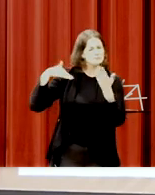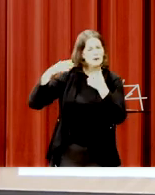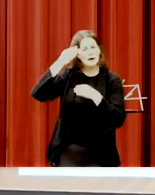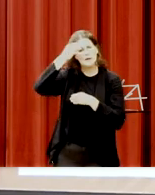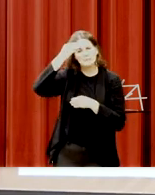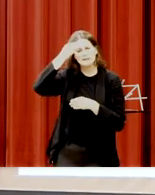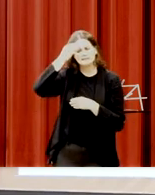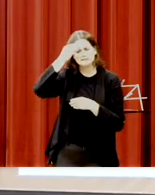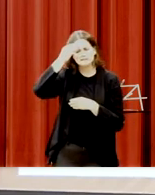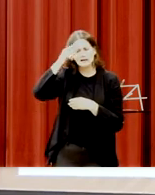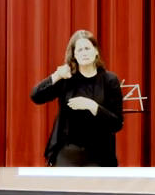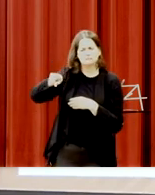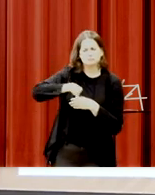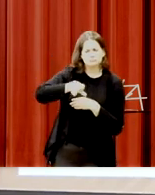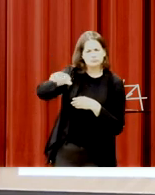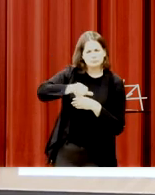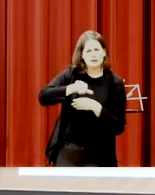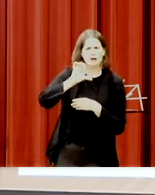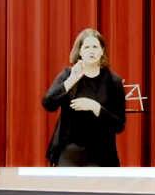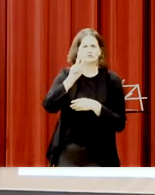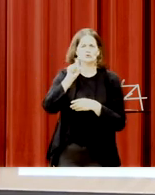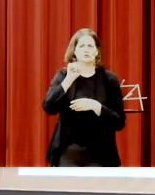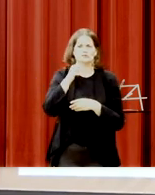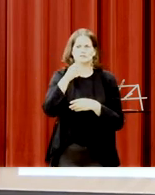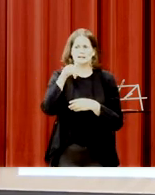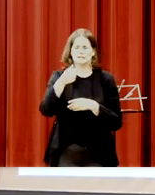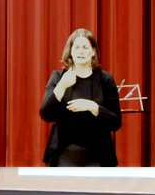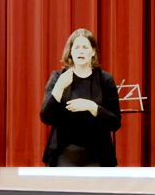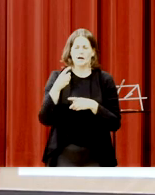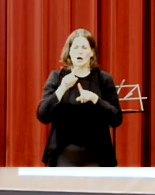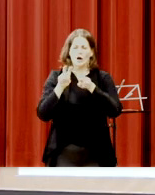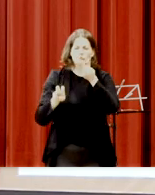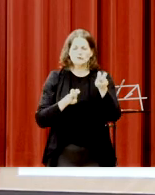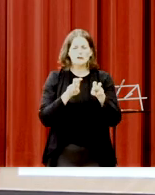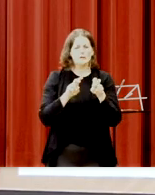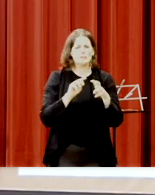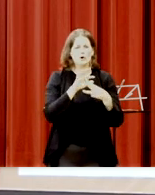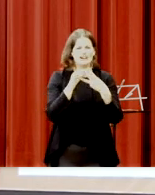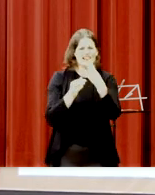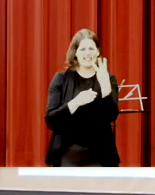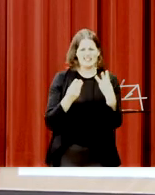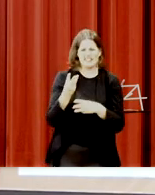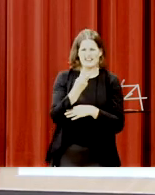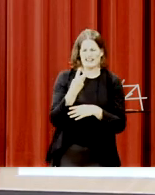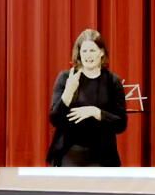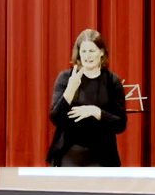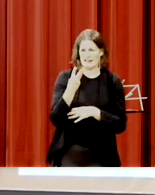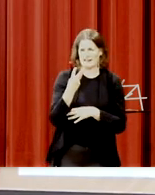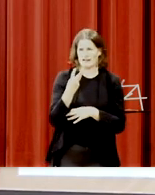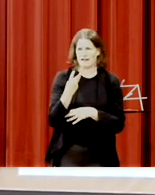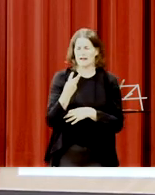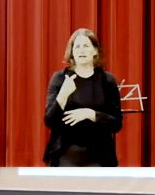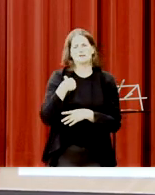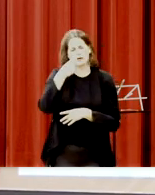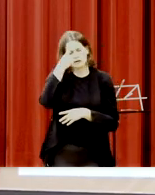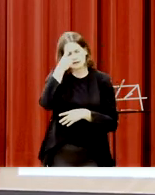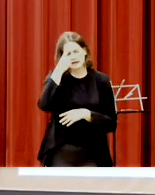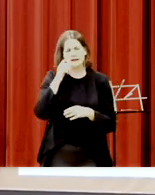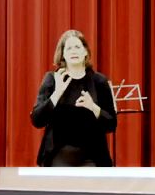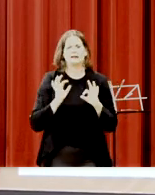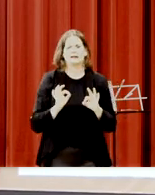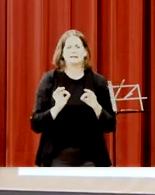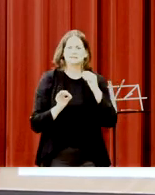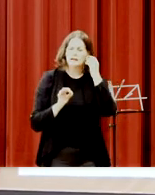que és la persona que ho identifica. No és l'única, per sort, però és una de les moltes persones que identifiquen aquesta tríada.